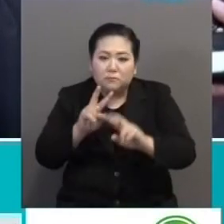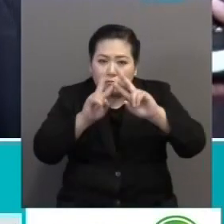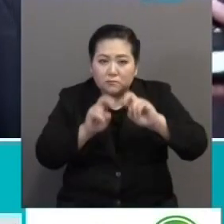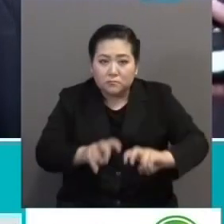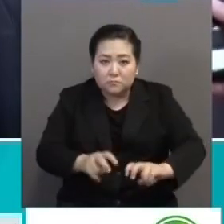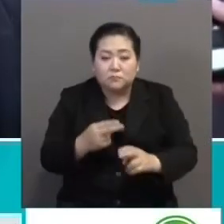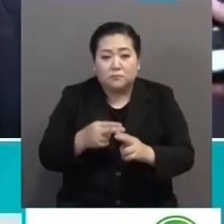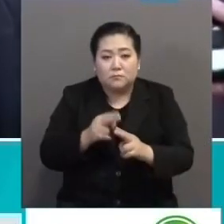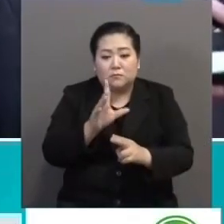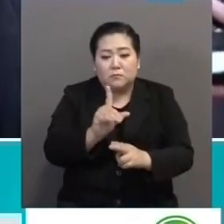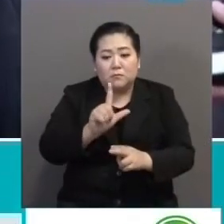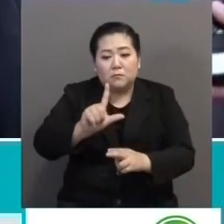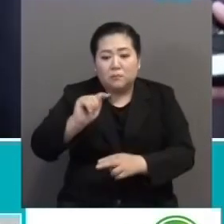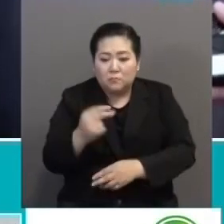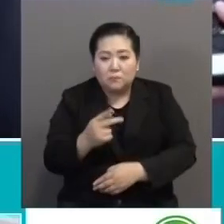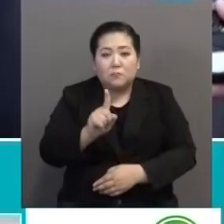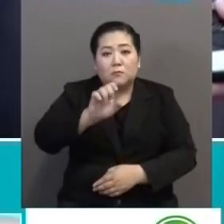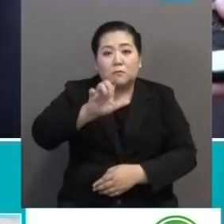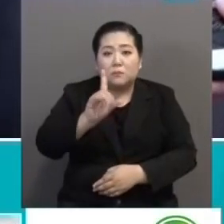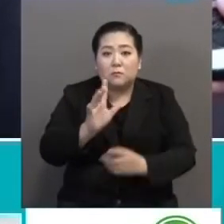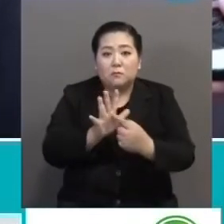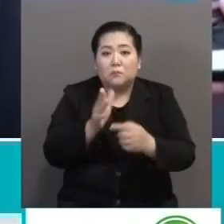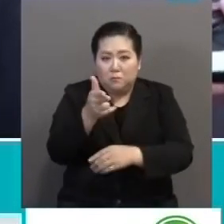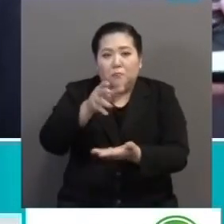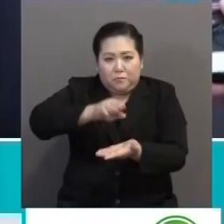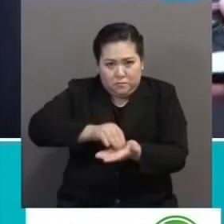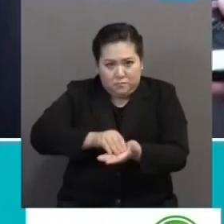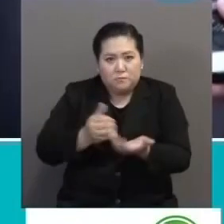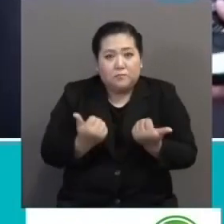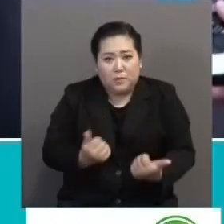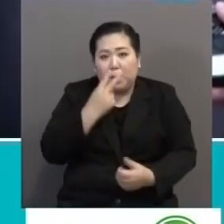อดขันภัยไปปักหลักรอติดตามเรื่องนี้มารายงานอย่างต่อเนื่องนะคะเดี๋ยวตามติดกันค่ะ